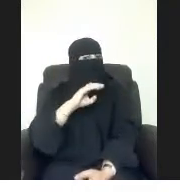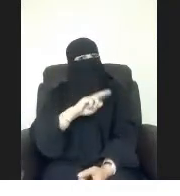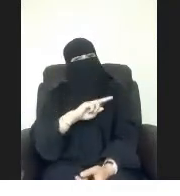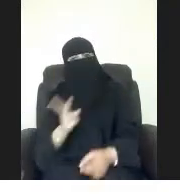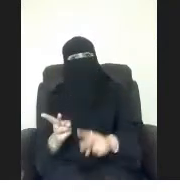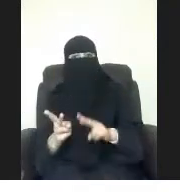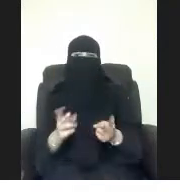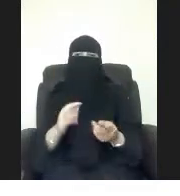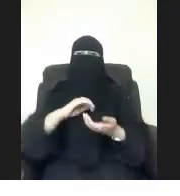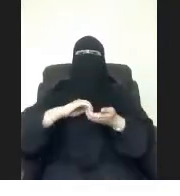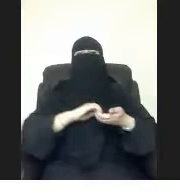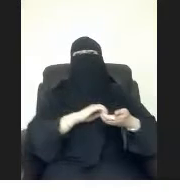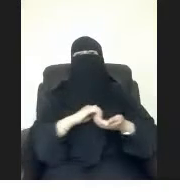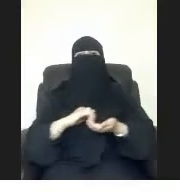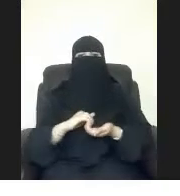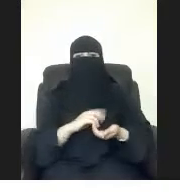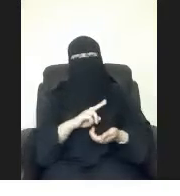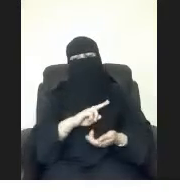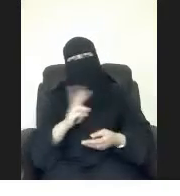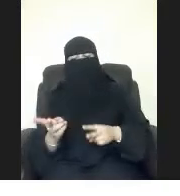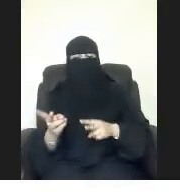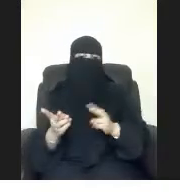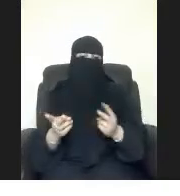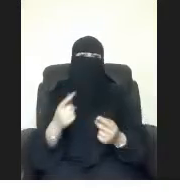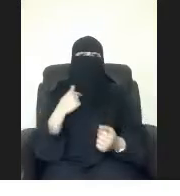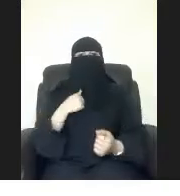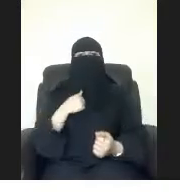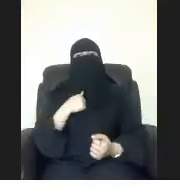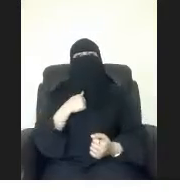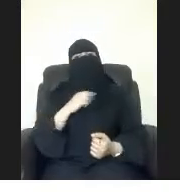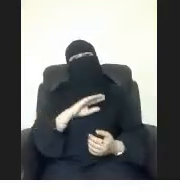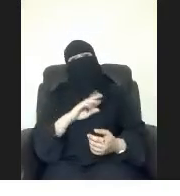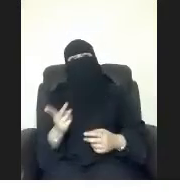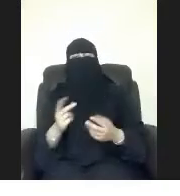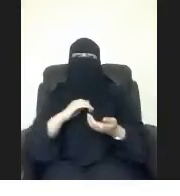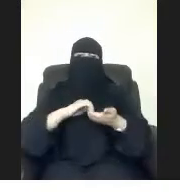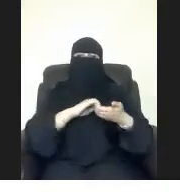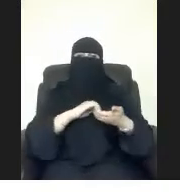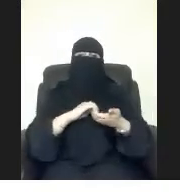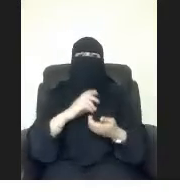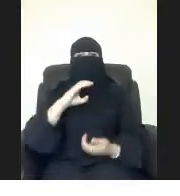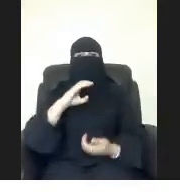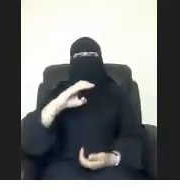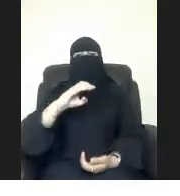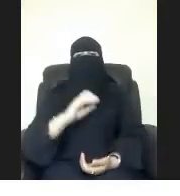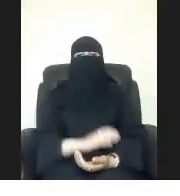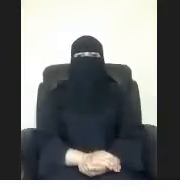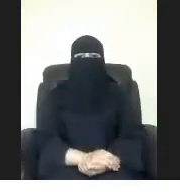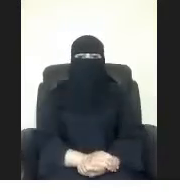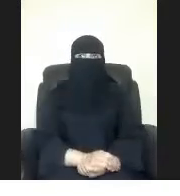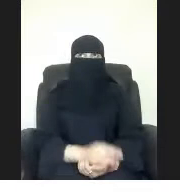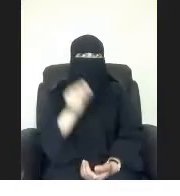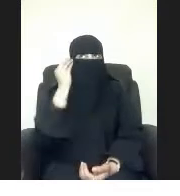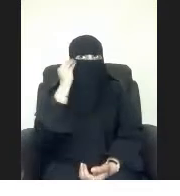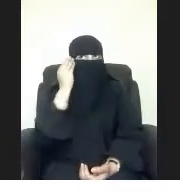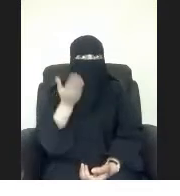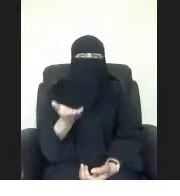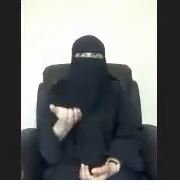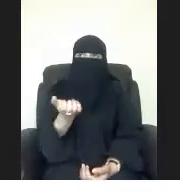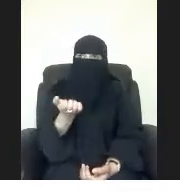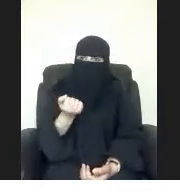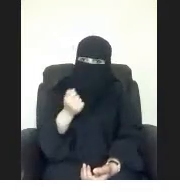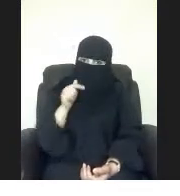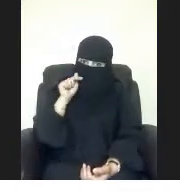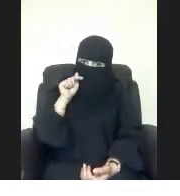زملائهم في المادة أنفسهم، ويتطلب ذلك